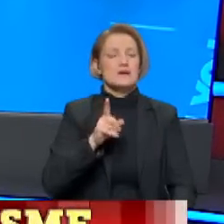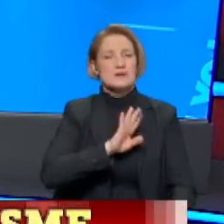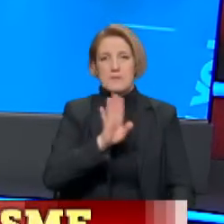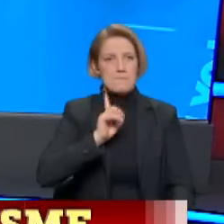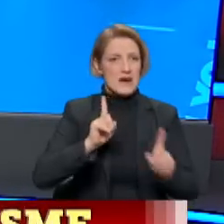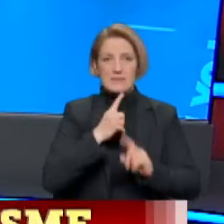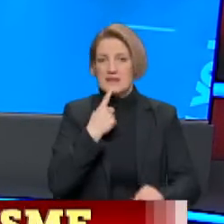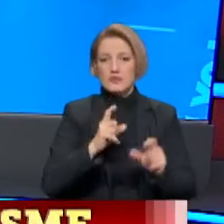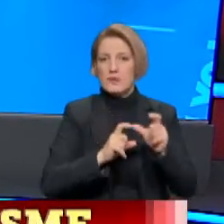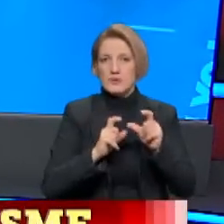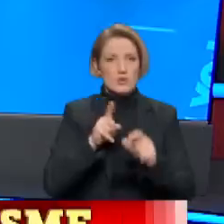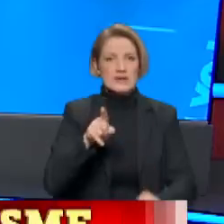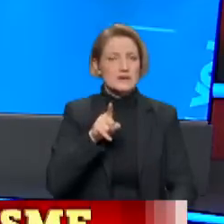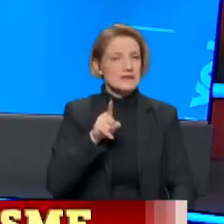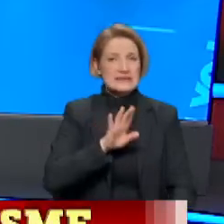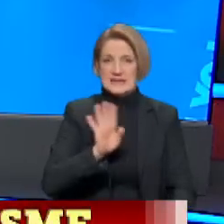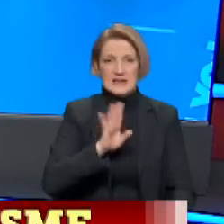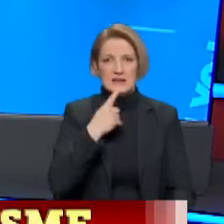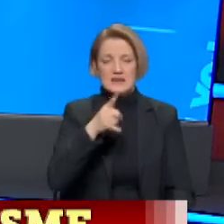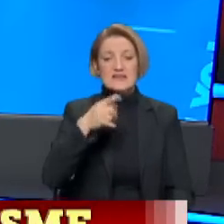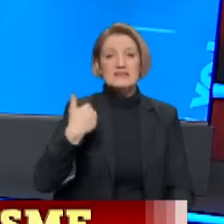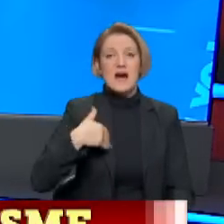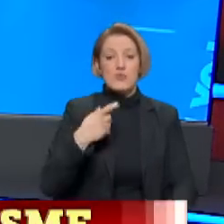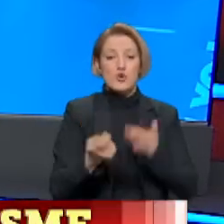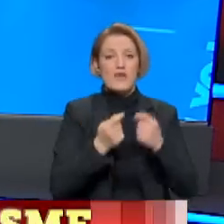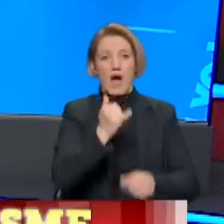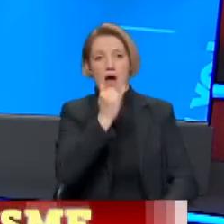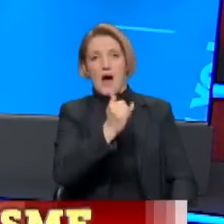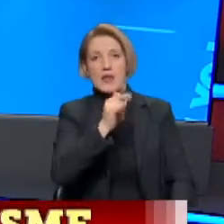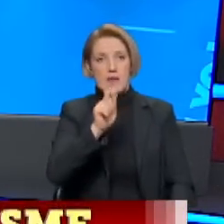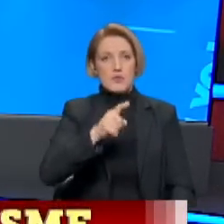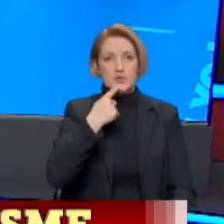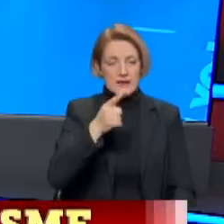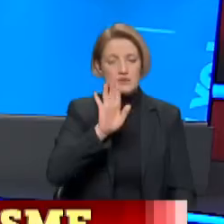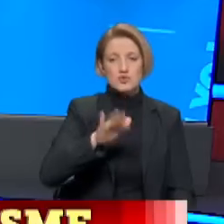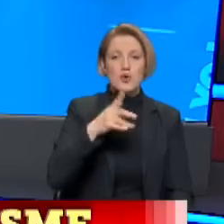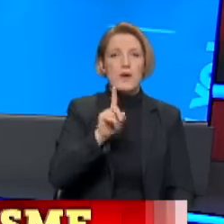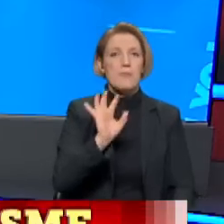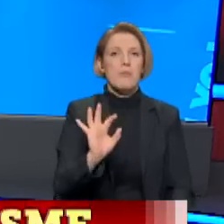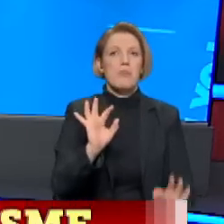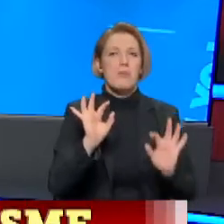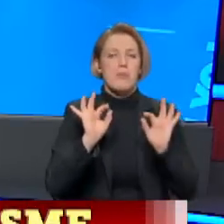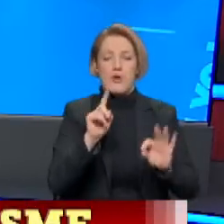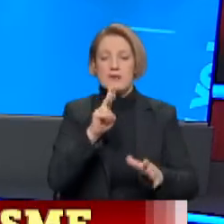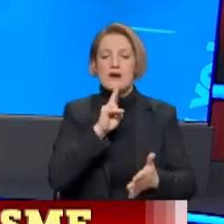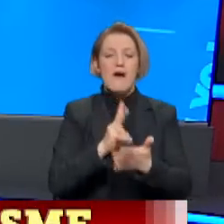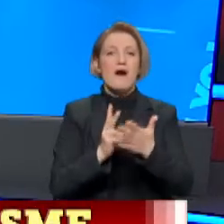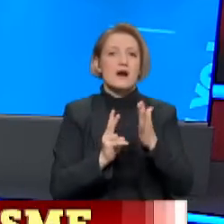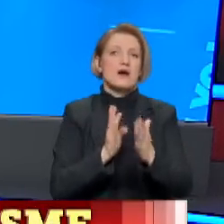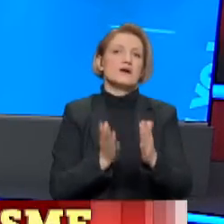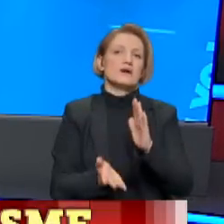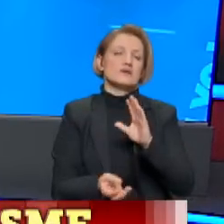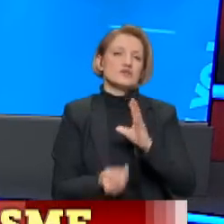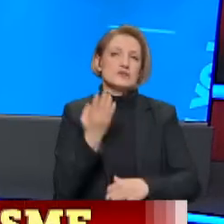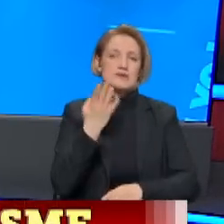Hayır dedi. Siz orada kamu görevlilerine hakaret ediyorsunuz. Sonrasında böyle bir kararla karşı karşıya